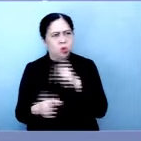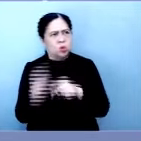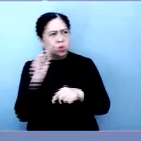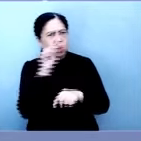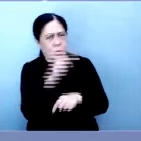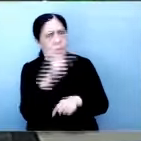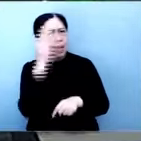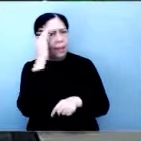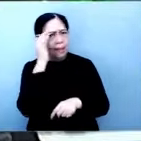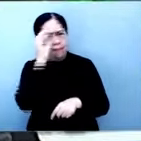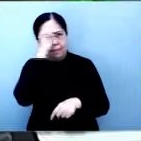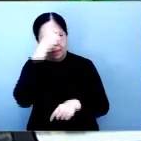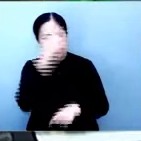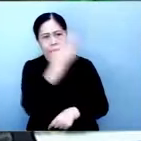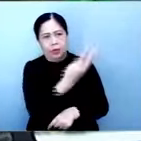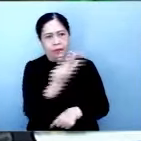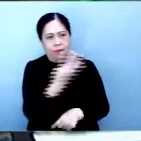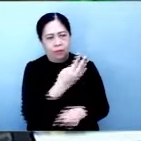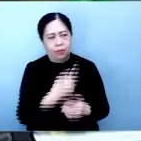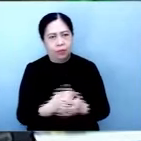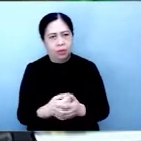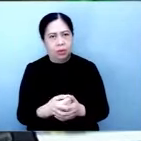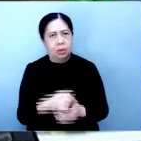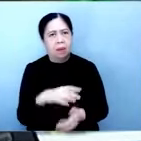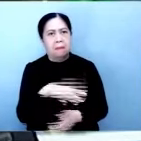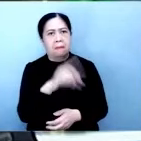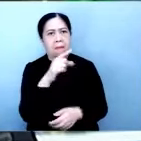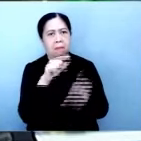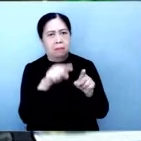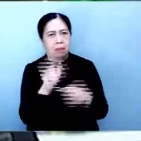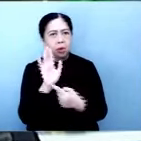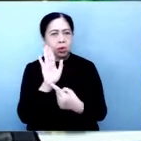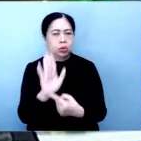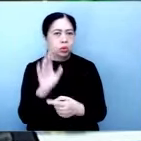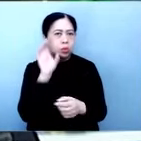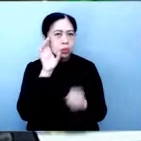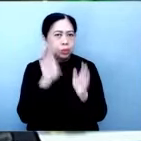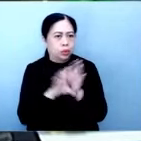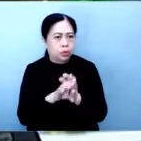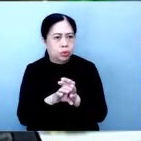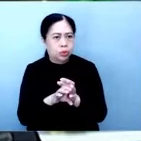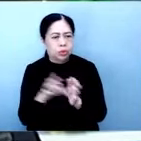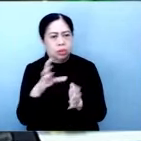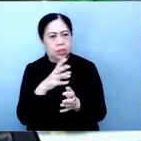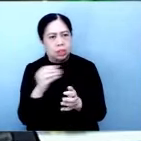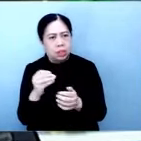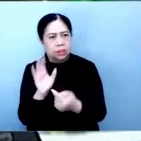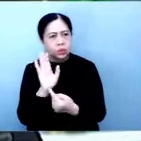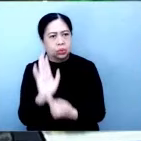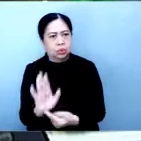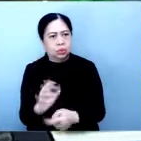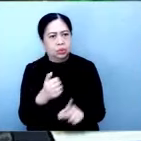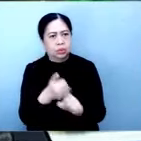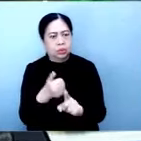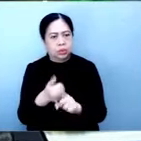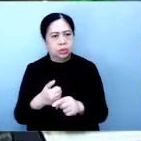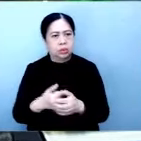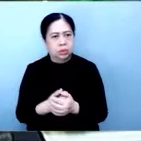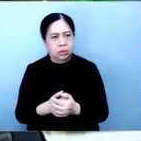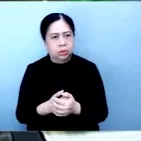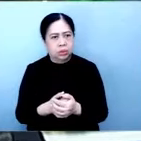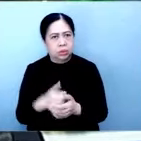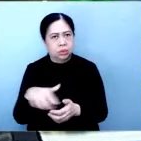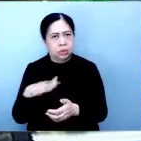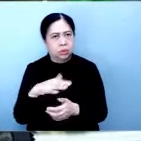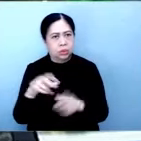witness ang 4. There was a positive identification, pinakita po yung picture at pinakita po mismo sa kanila yung mga